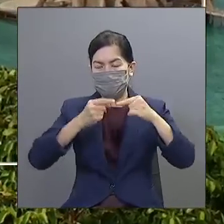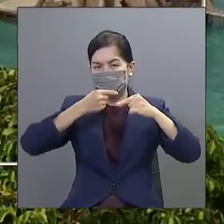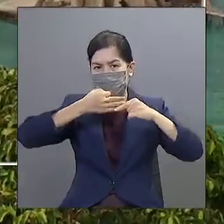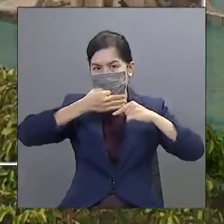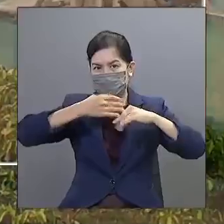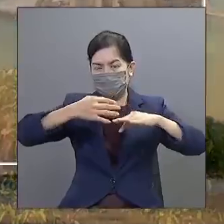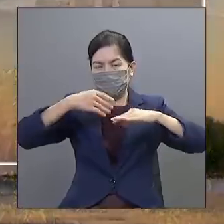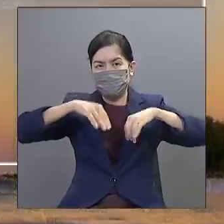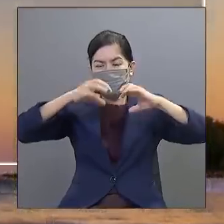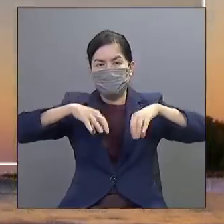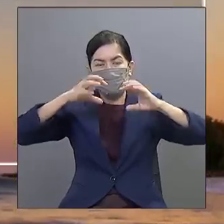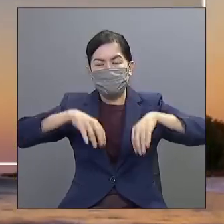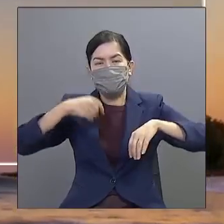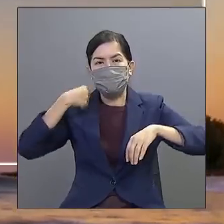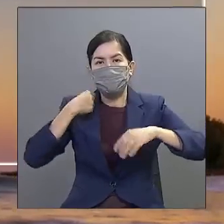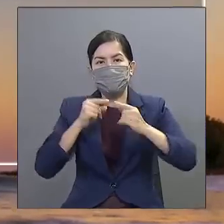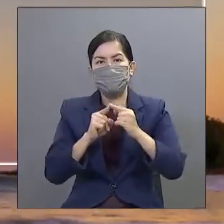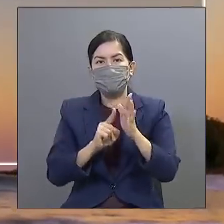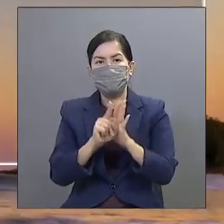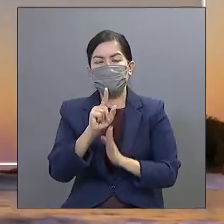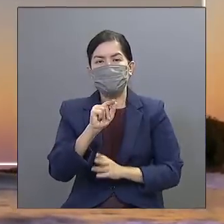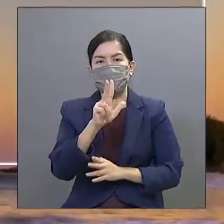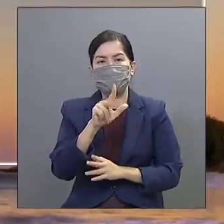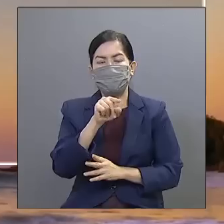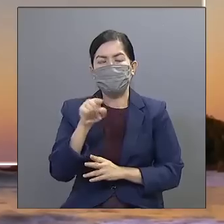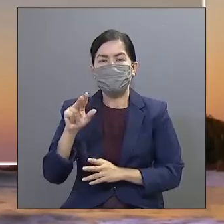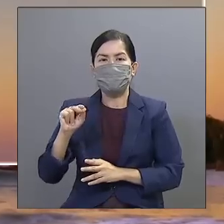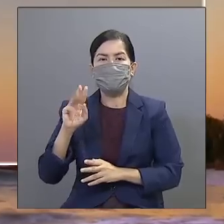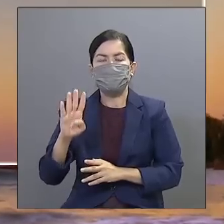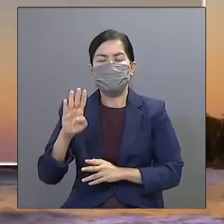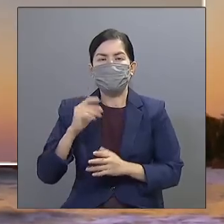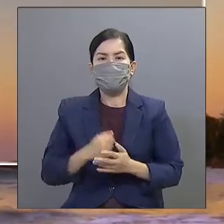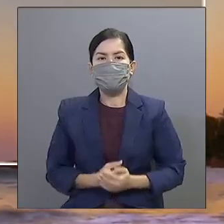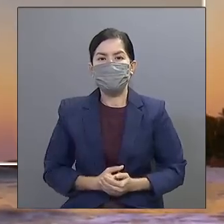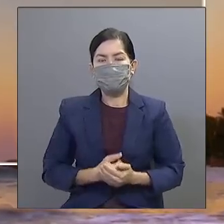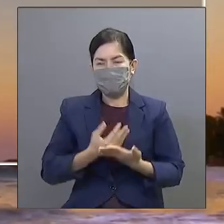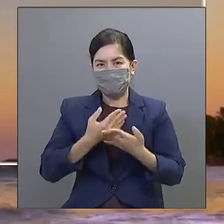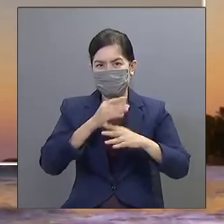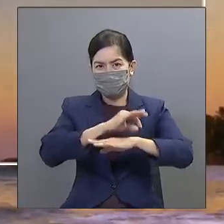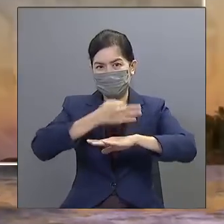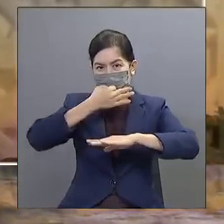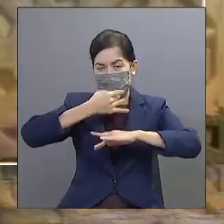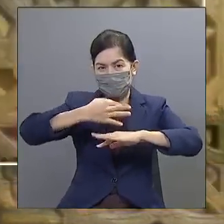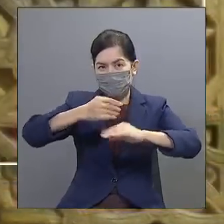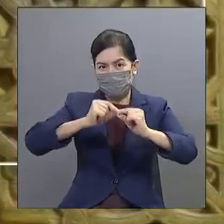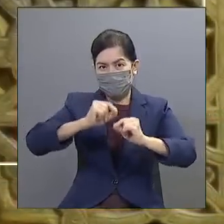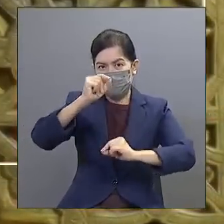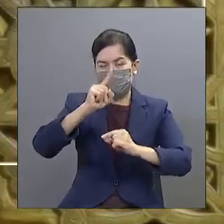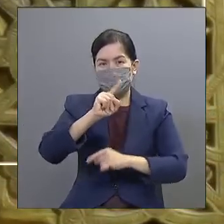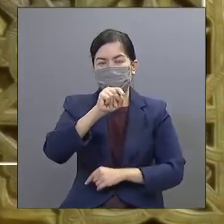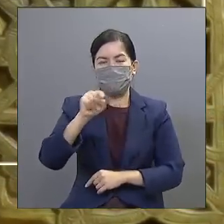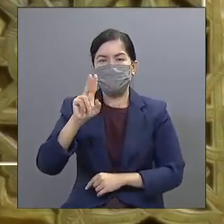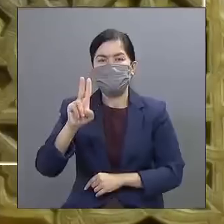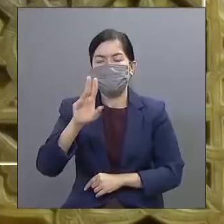กระบี่และตรังอุณหภูมิระหว่าง 23-34 องศาเซลเซียสอ่าวไทยคลื่นสูง 1-2 เมตรบริเวณที่มีฝนฟ้าคะน